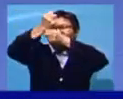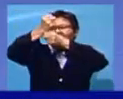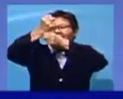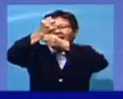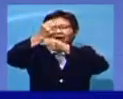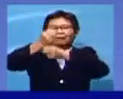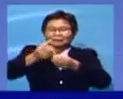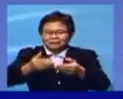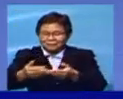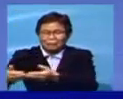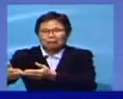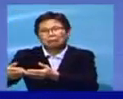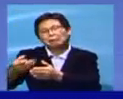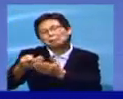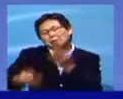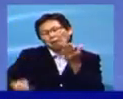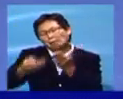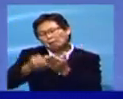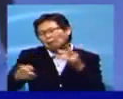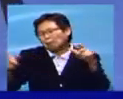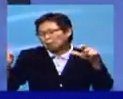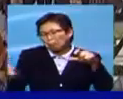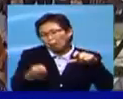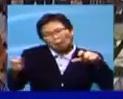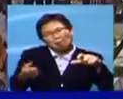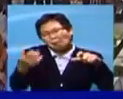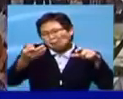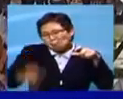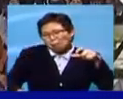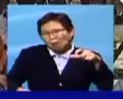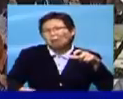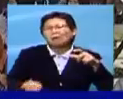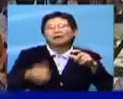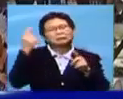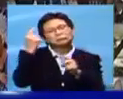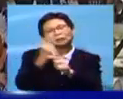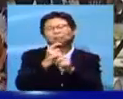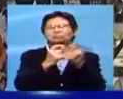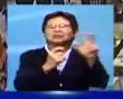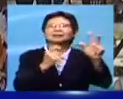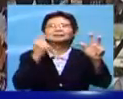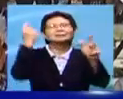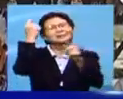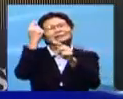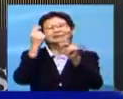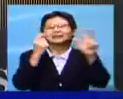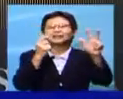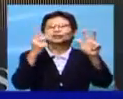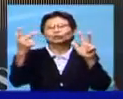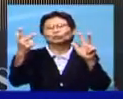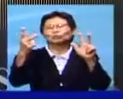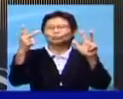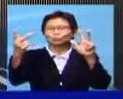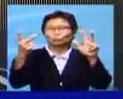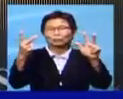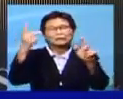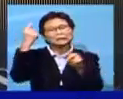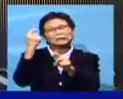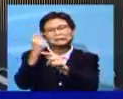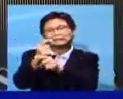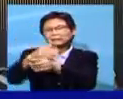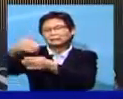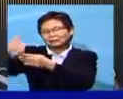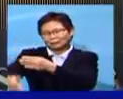perlawanan bersambung tetapi gagal menghasilkan sebarang jaringan dan kedudukan ini kekal hingga ke whsel penamat tamat perlawanan